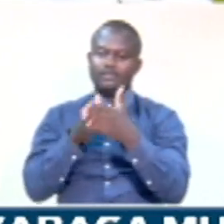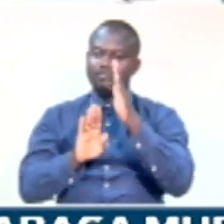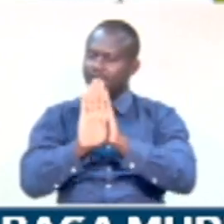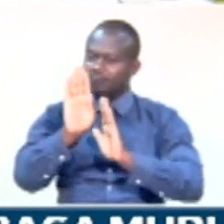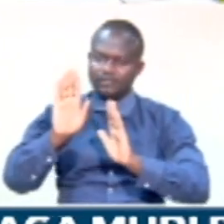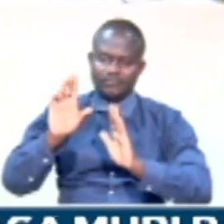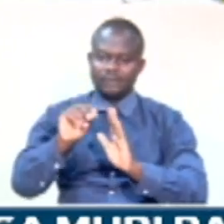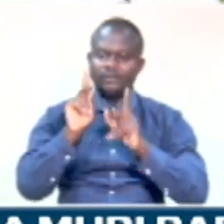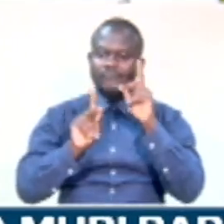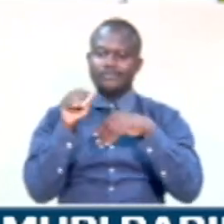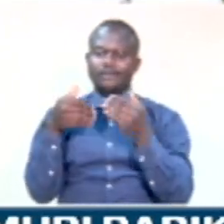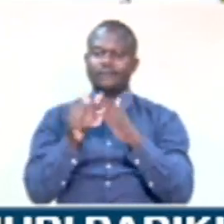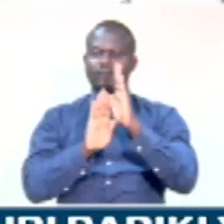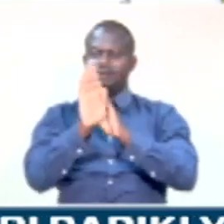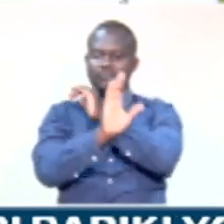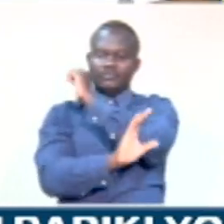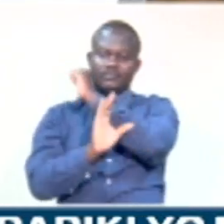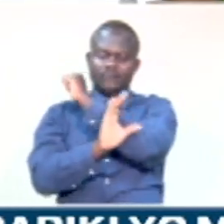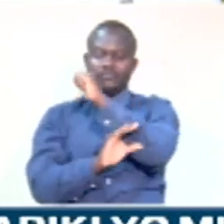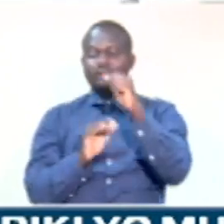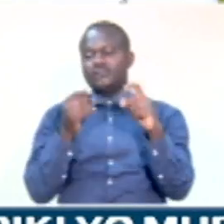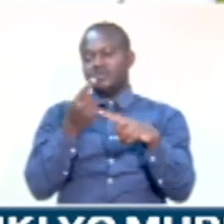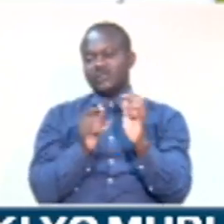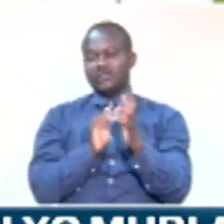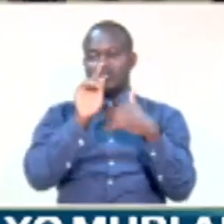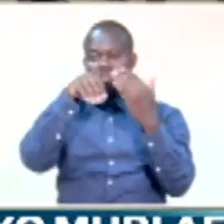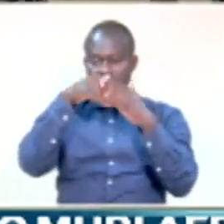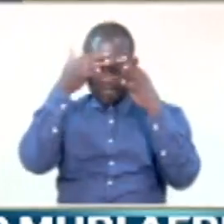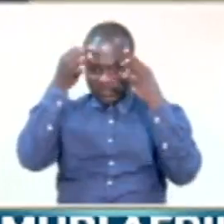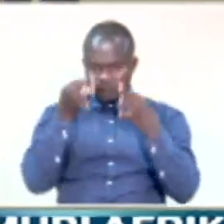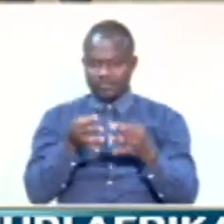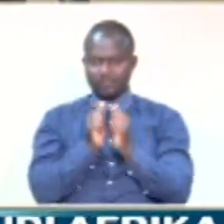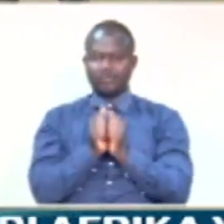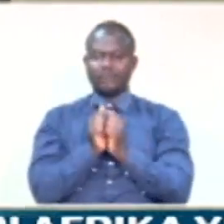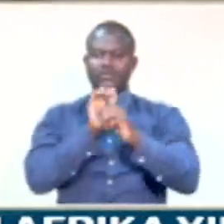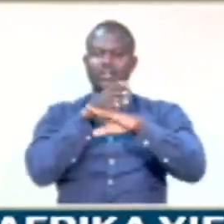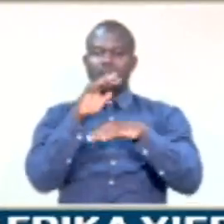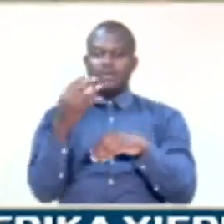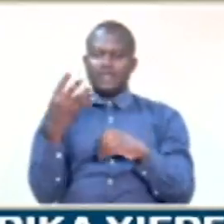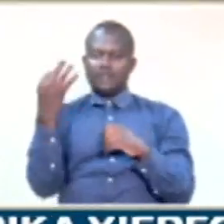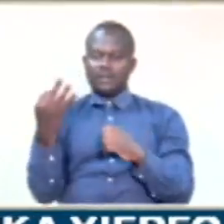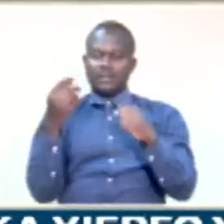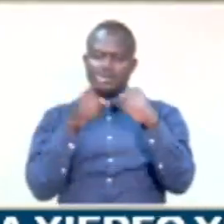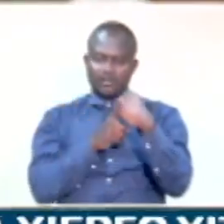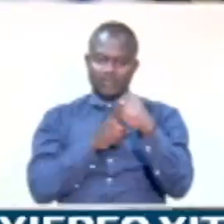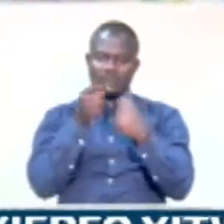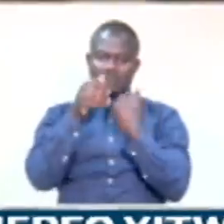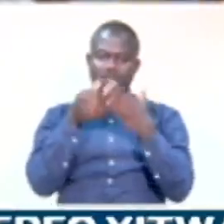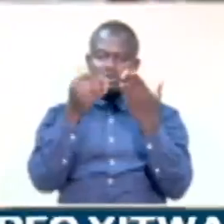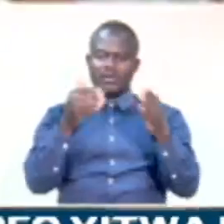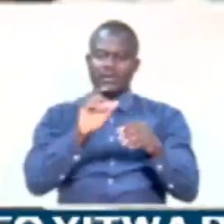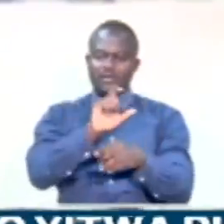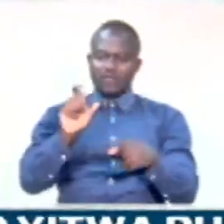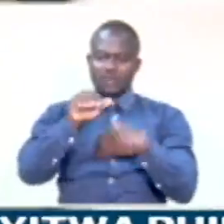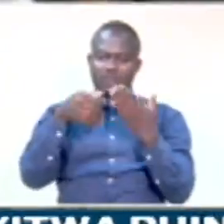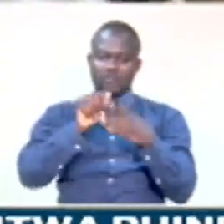iterambere ry'abaturage iterambere ry'igihugu ahubwo tujye mu ngamba abagera kuri 336 nibo bari bamaze